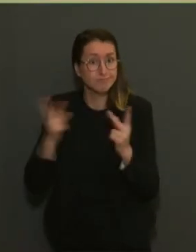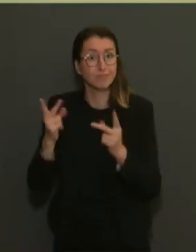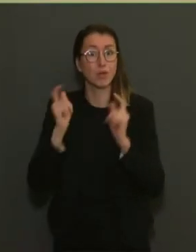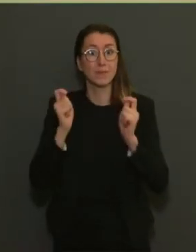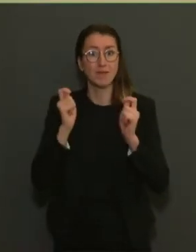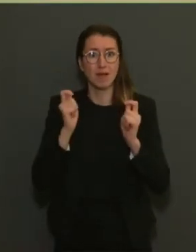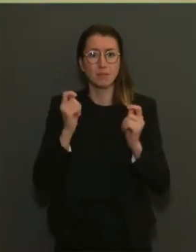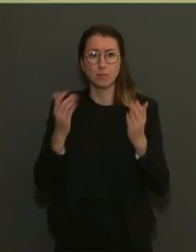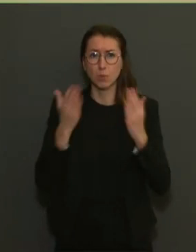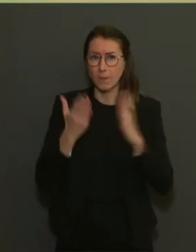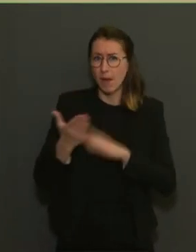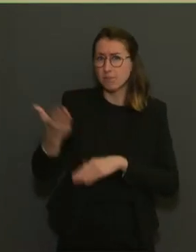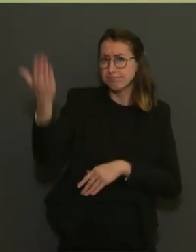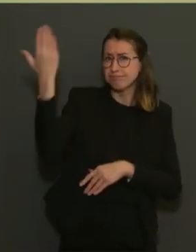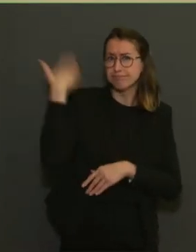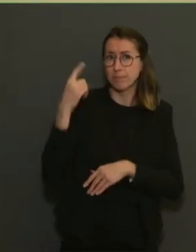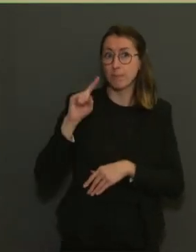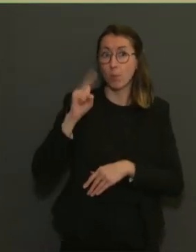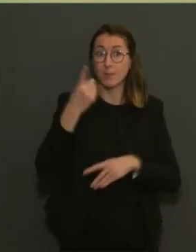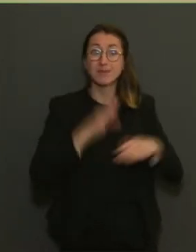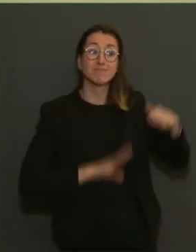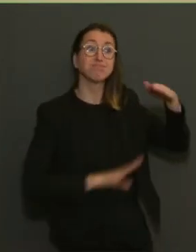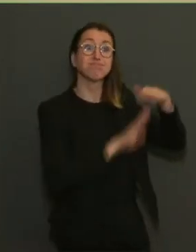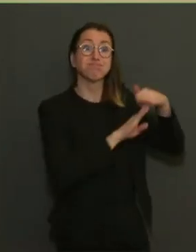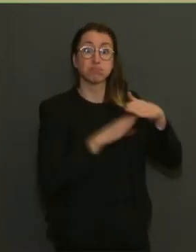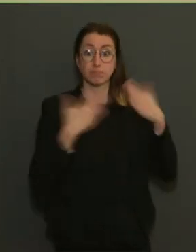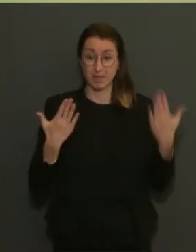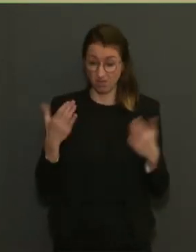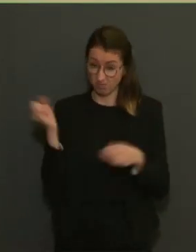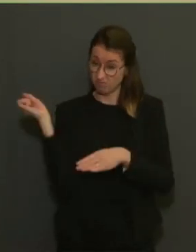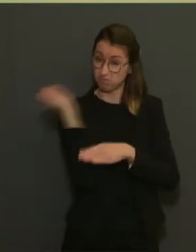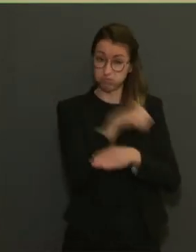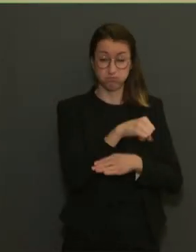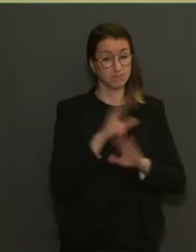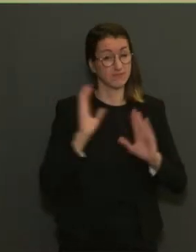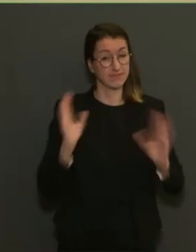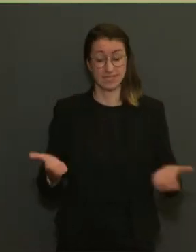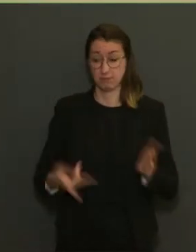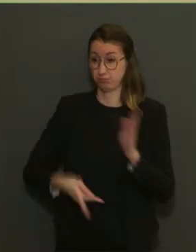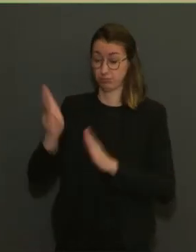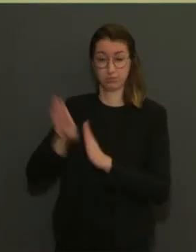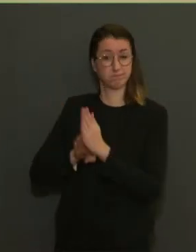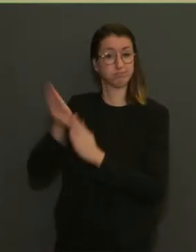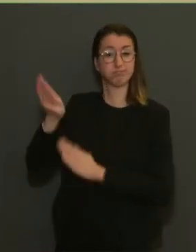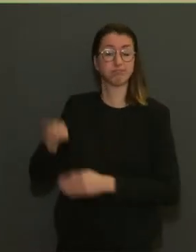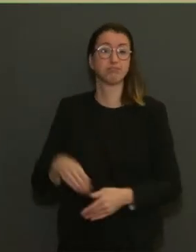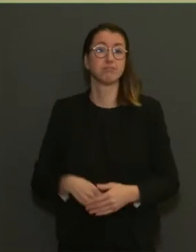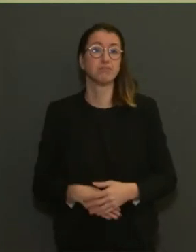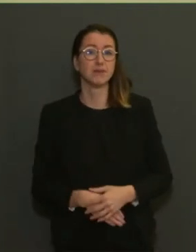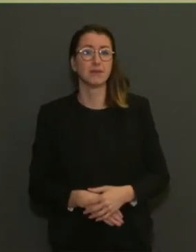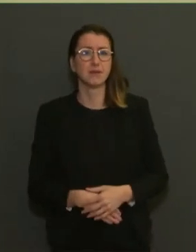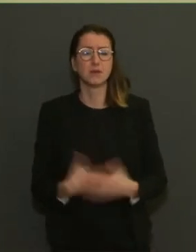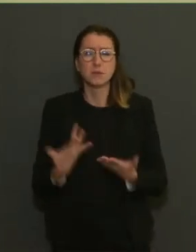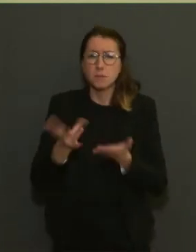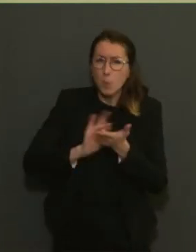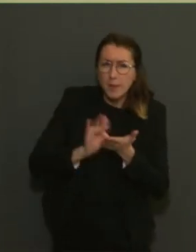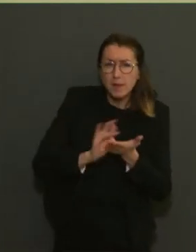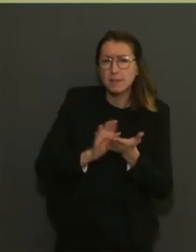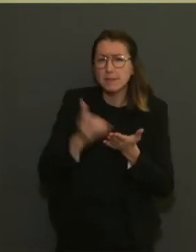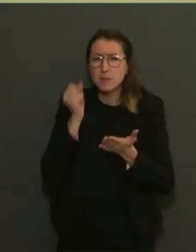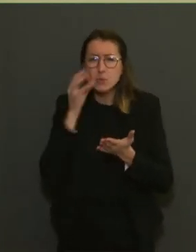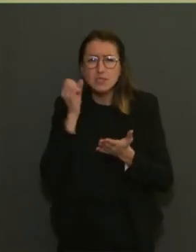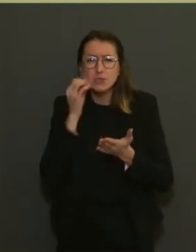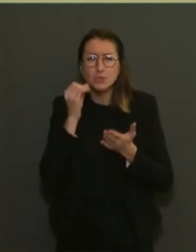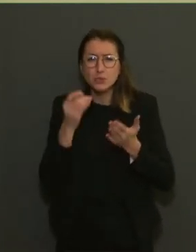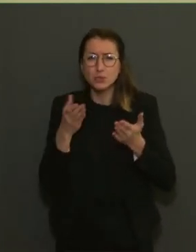au pic de la première vague. Si on examine la moyenne des cas, nous sommes actuellement à 618